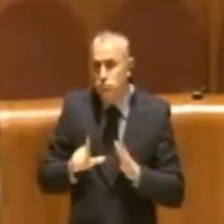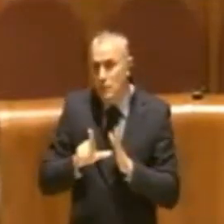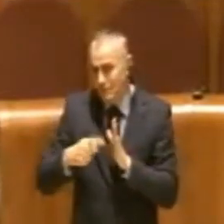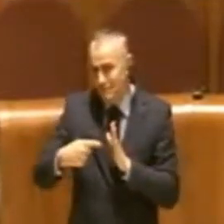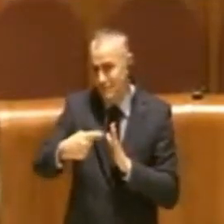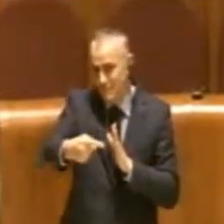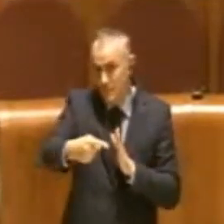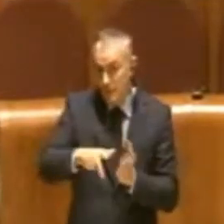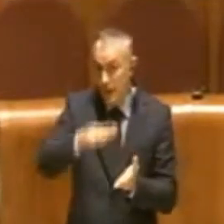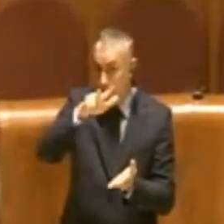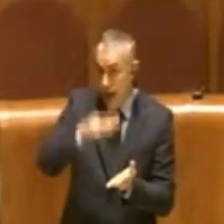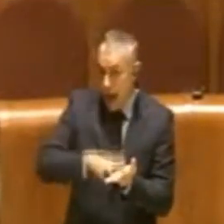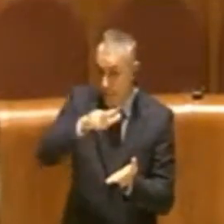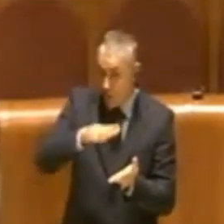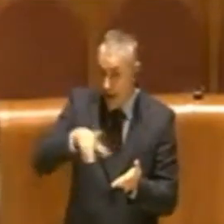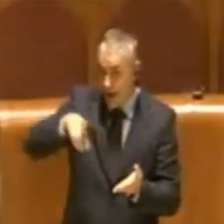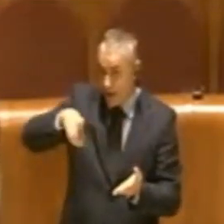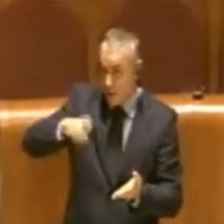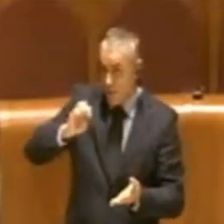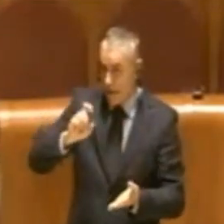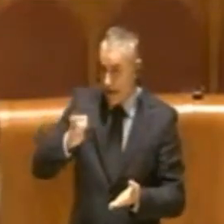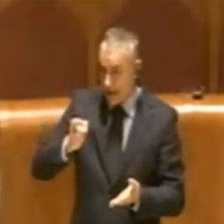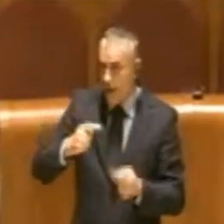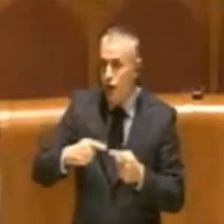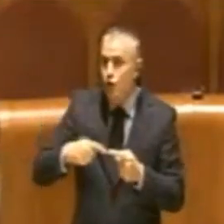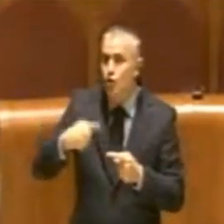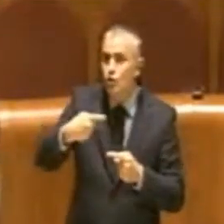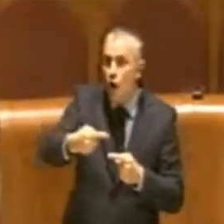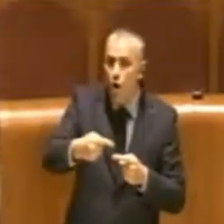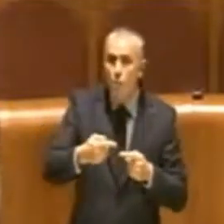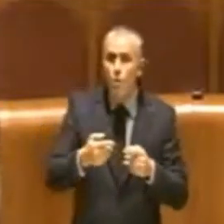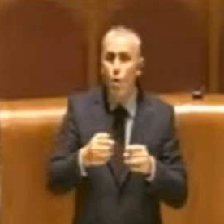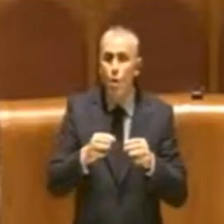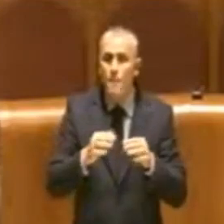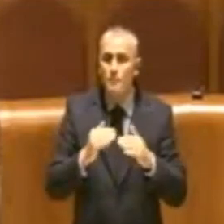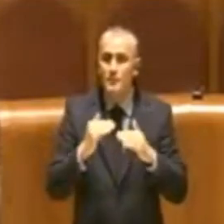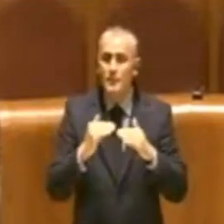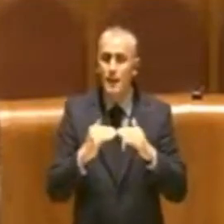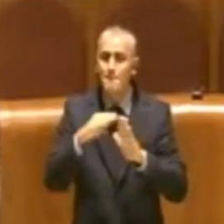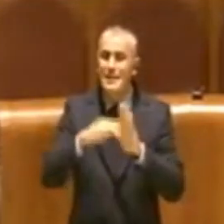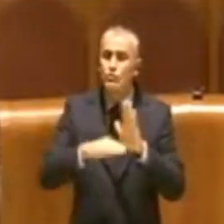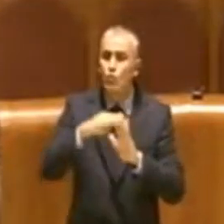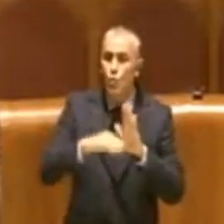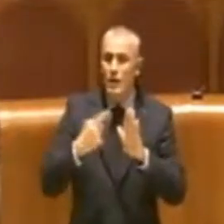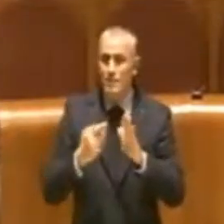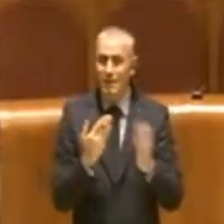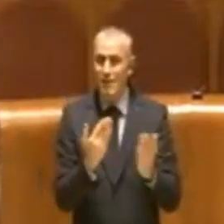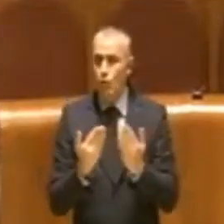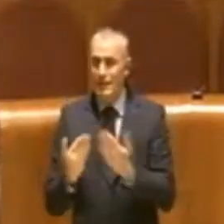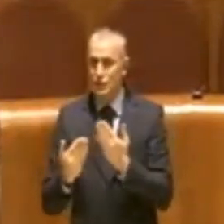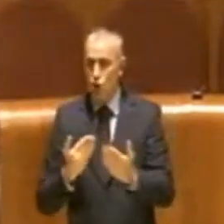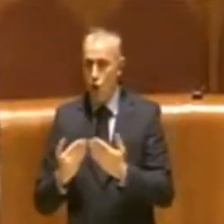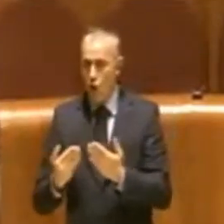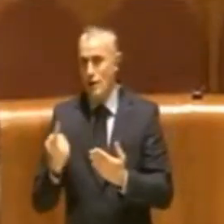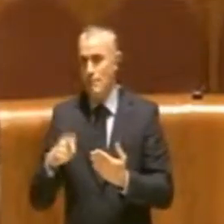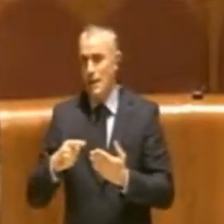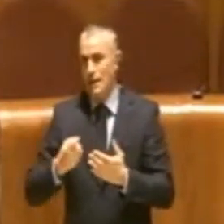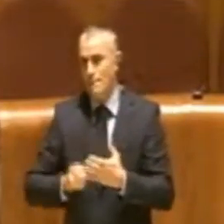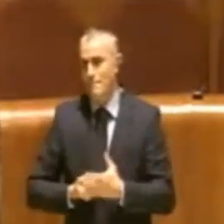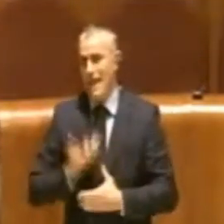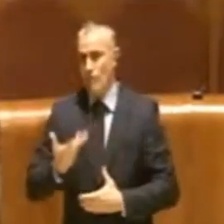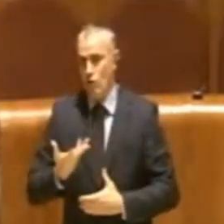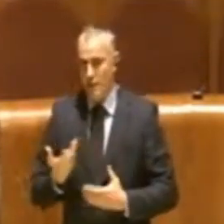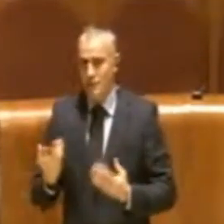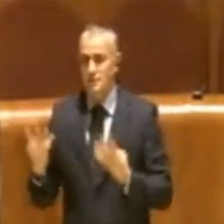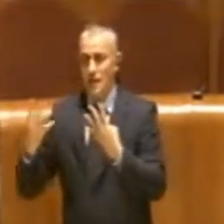approvato il PEG, anche tutti quelli che riguardano le misure di valutazione, insomma, per la performance organizzativa. Quindi